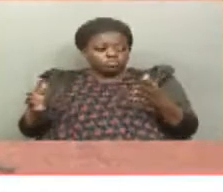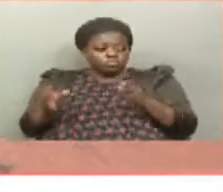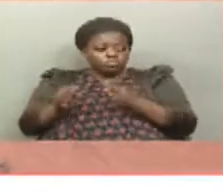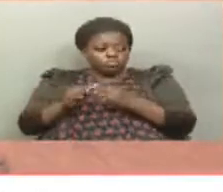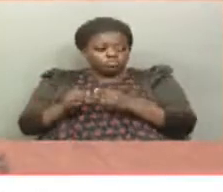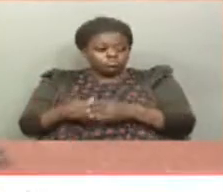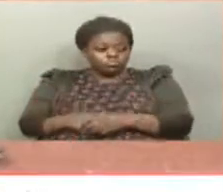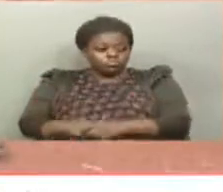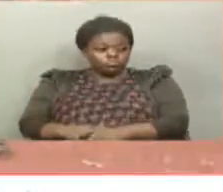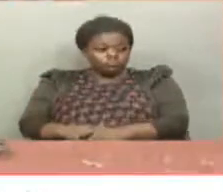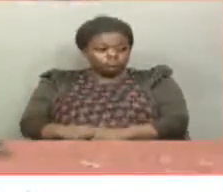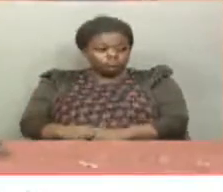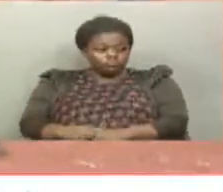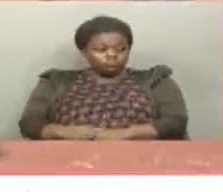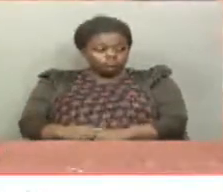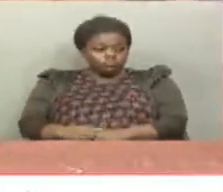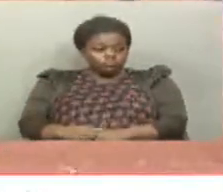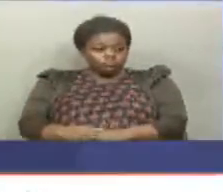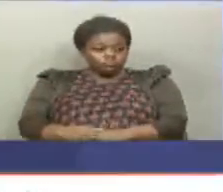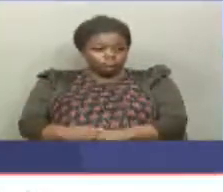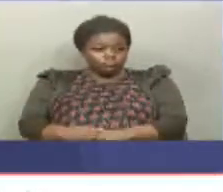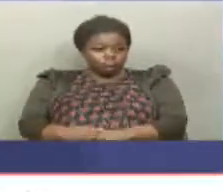nanyuma yakusakidde gule lino